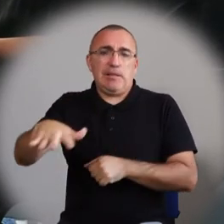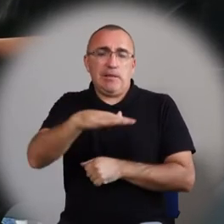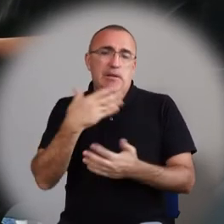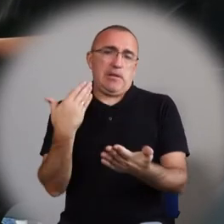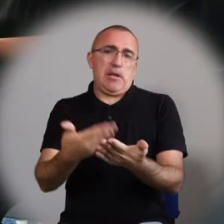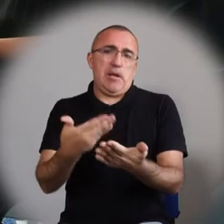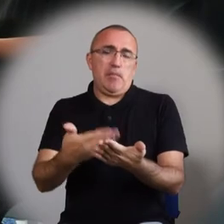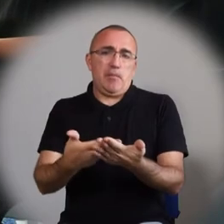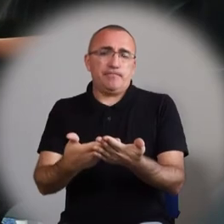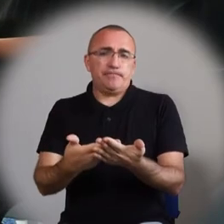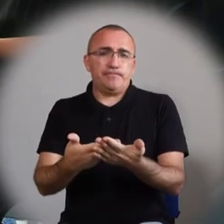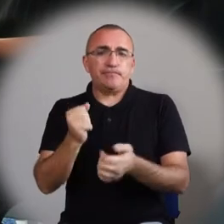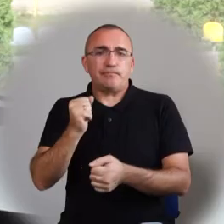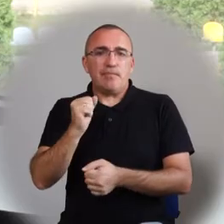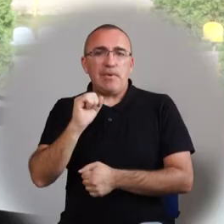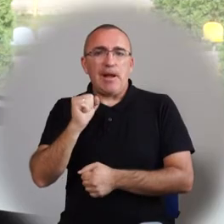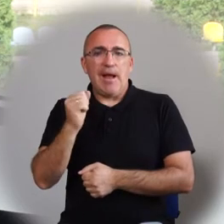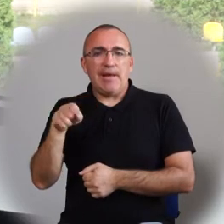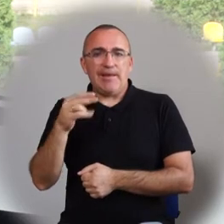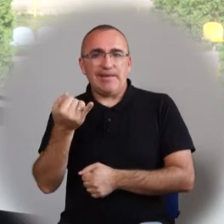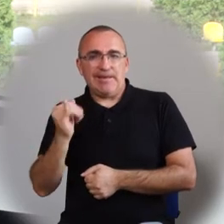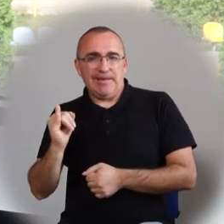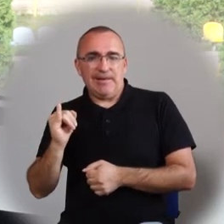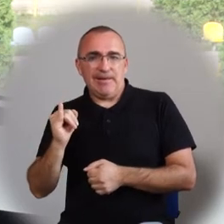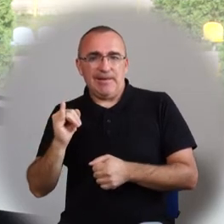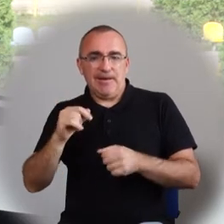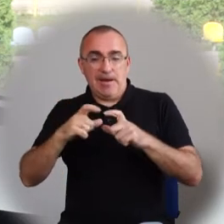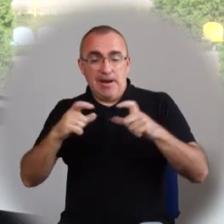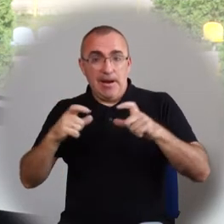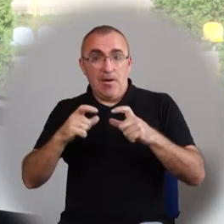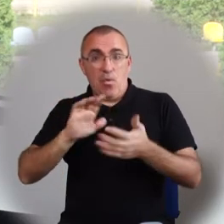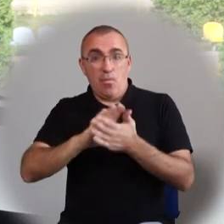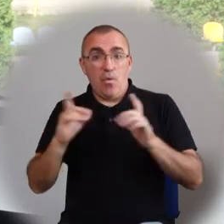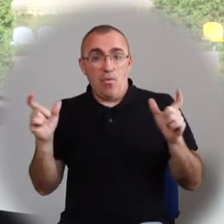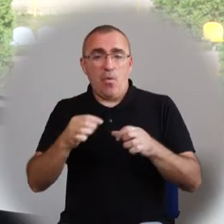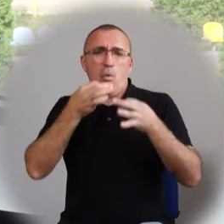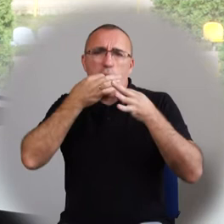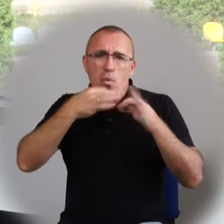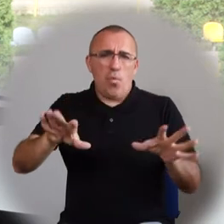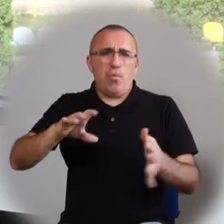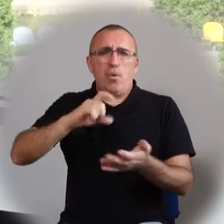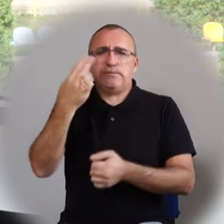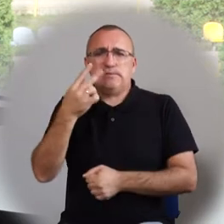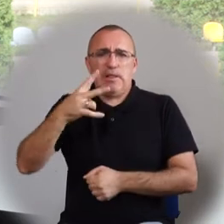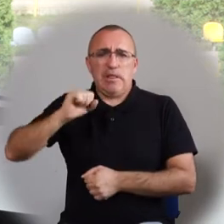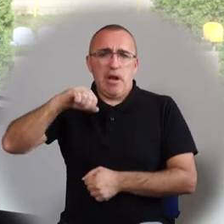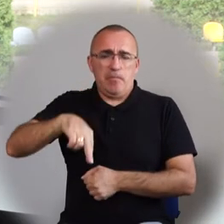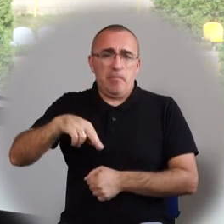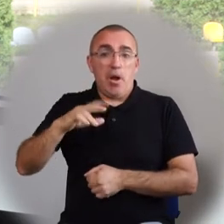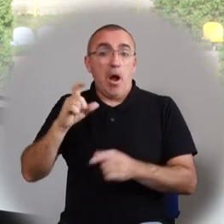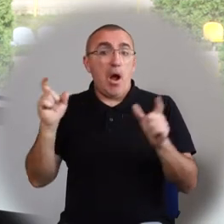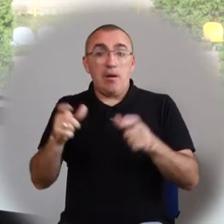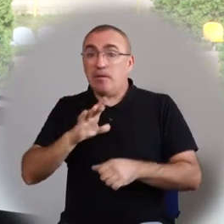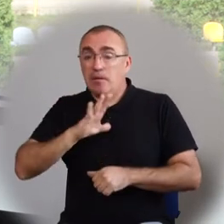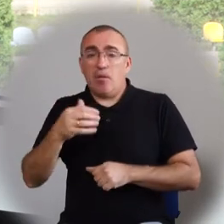які здійснюються територіально. Наприклад, от ID-картка, видача ID-картки в умовах карантину може здійснюватись в будь-якому ЦНАПі. Коли б